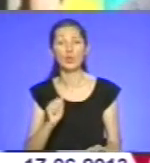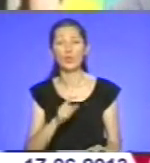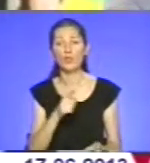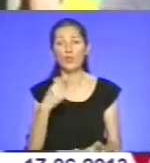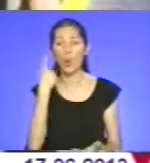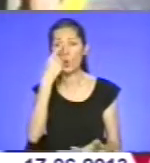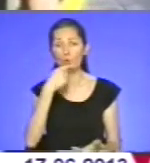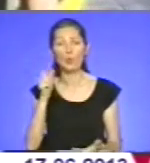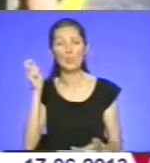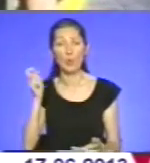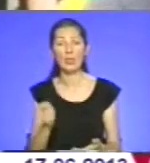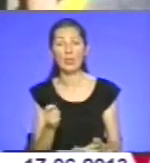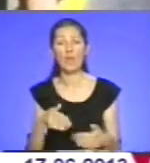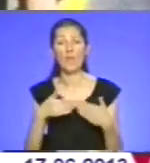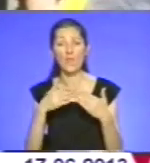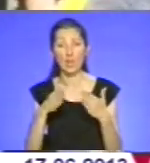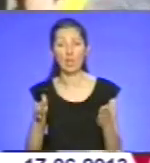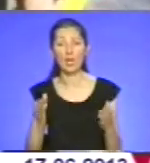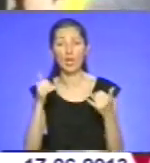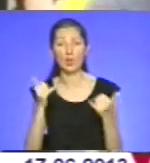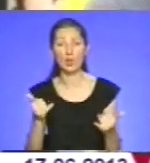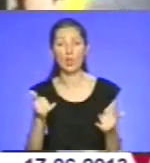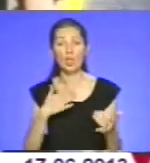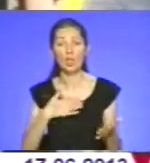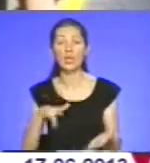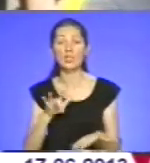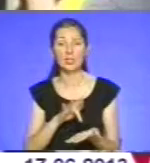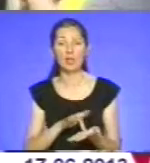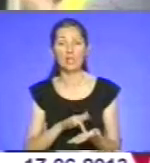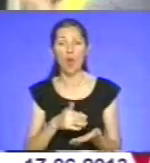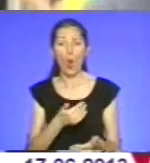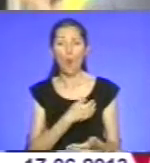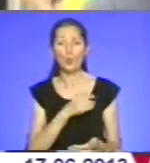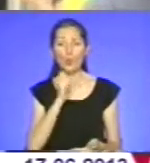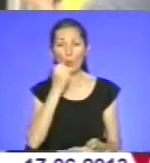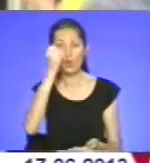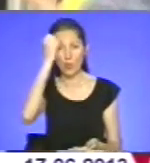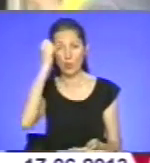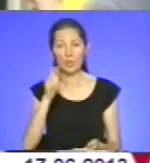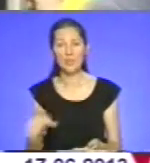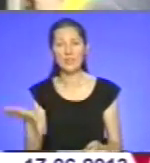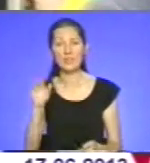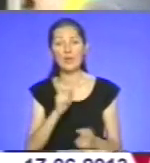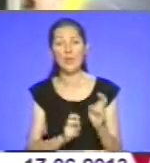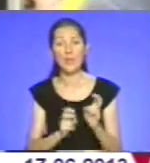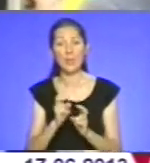приїхав і відкриє сьогодні наш центр. Я хочу подякувати всім